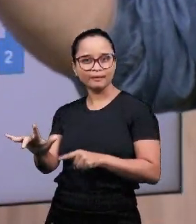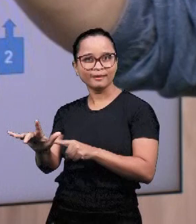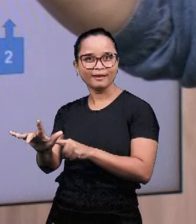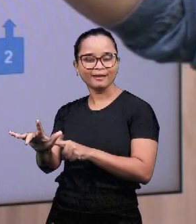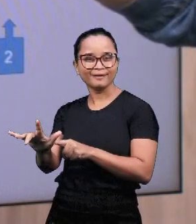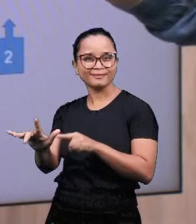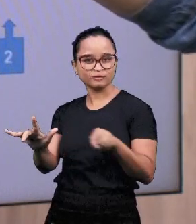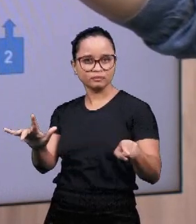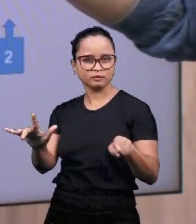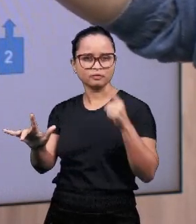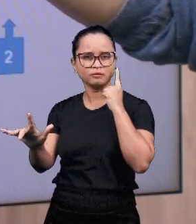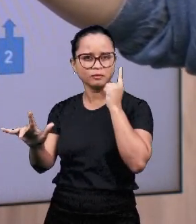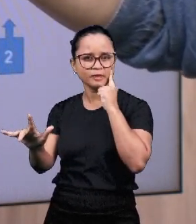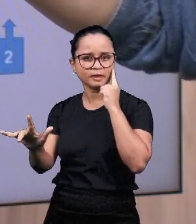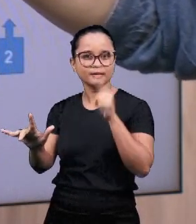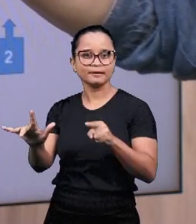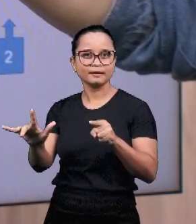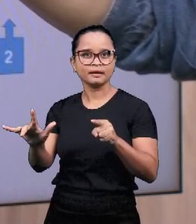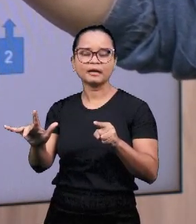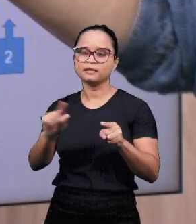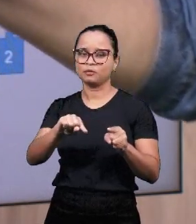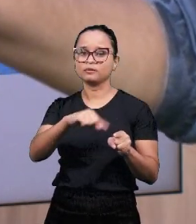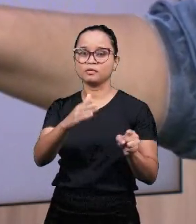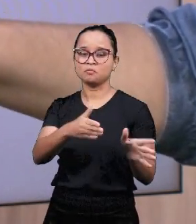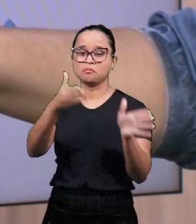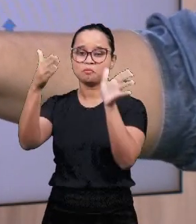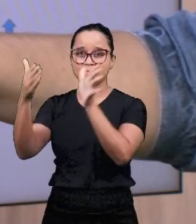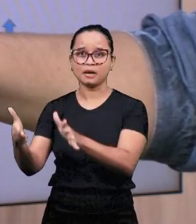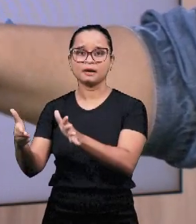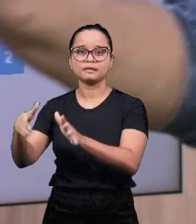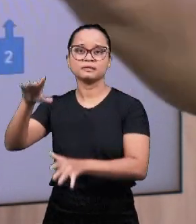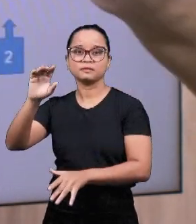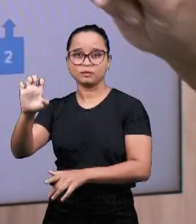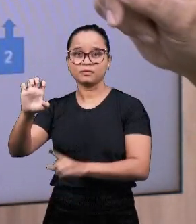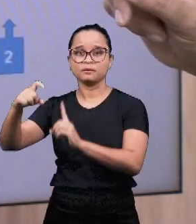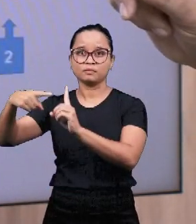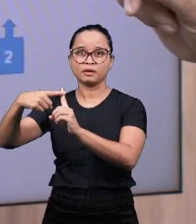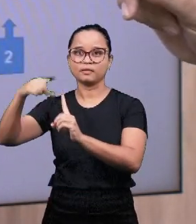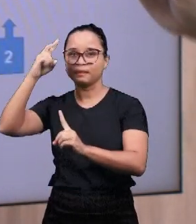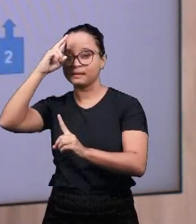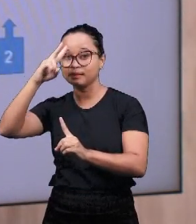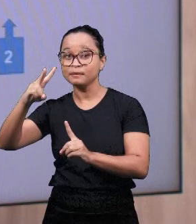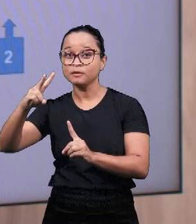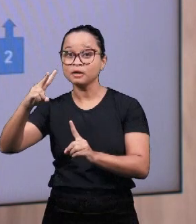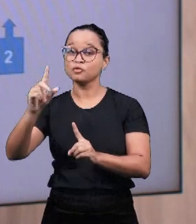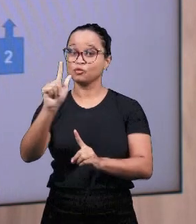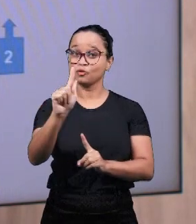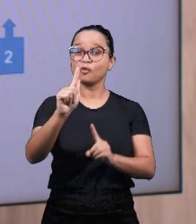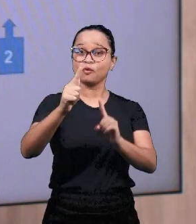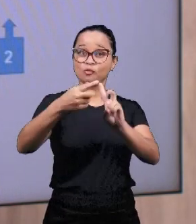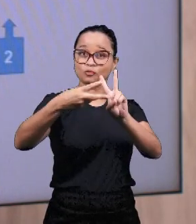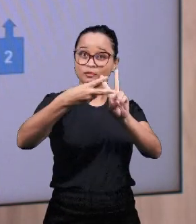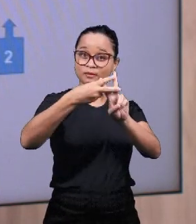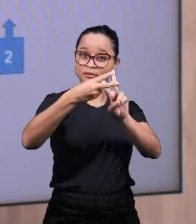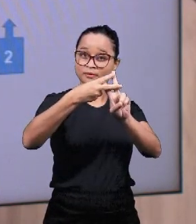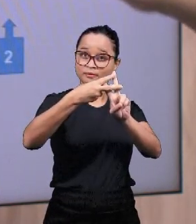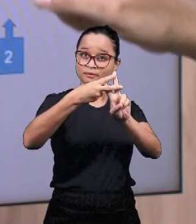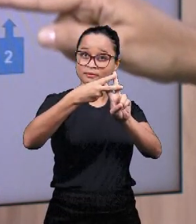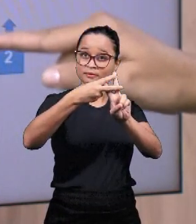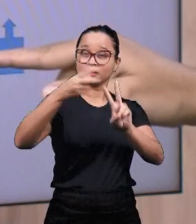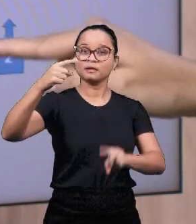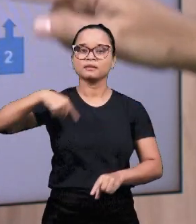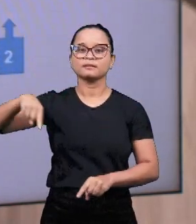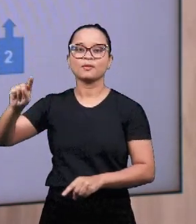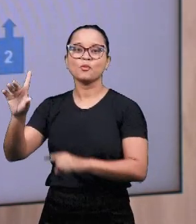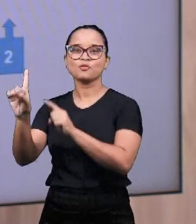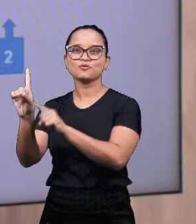faire ensemble. Et là, nous allons voir le Mi majeur, E, pour Sol dièse, Ré